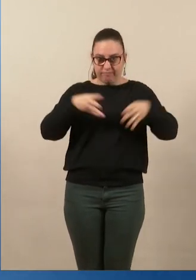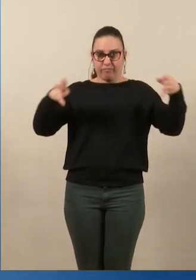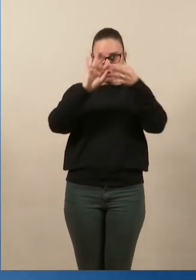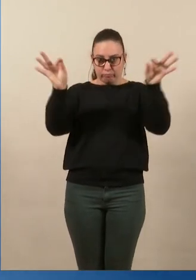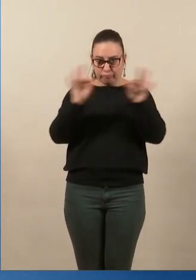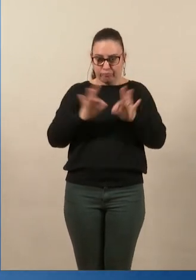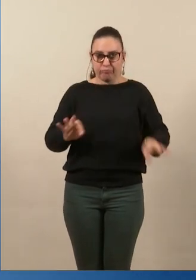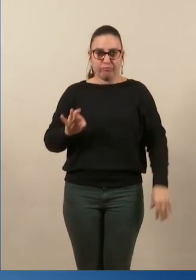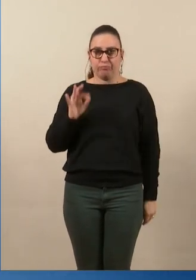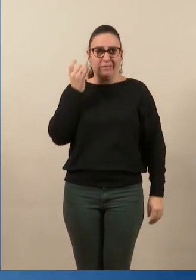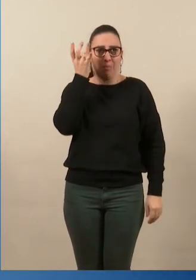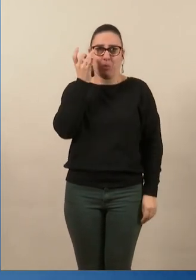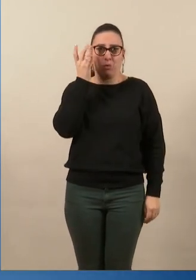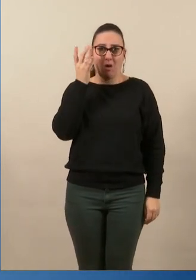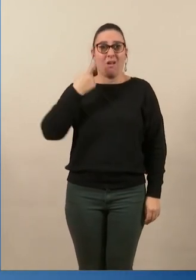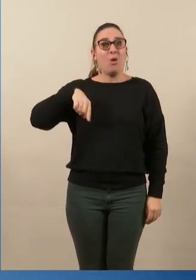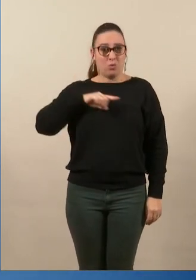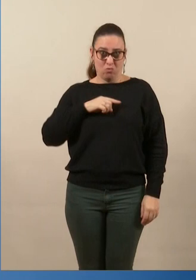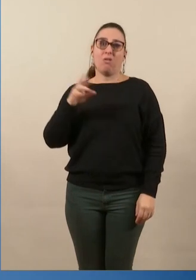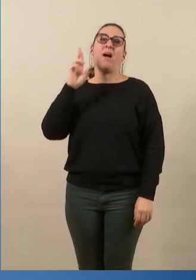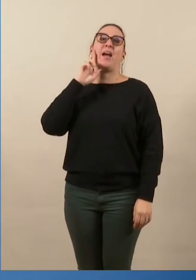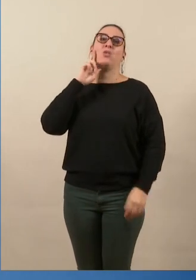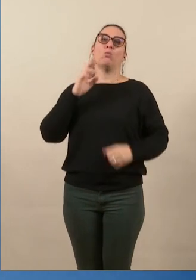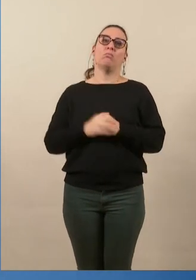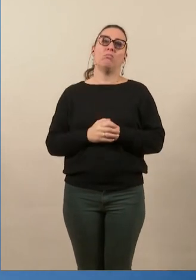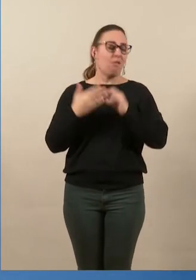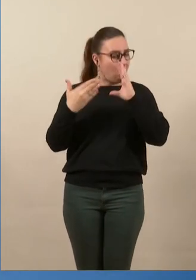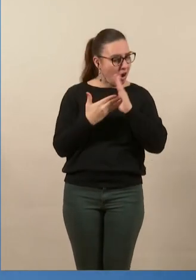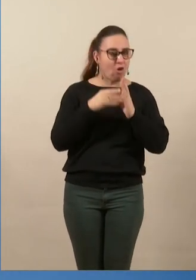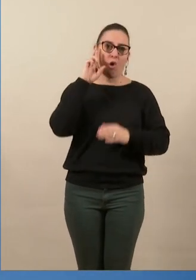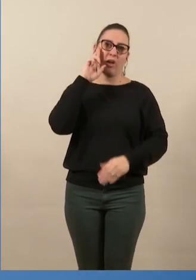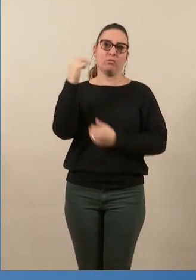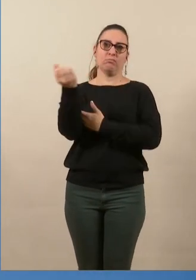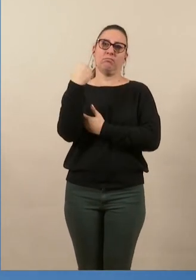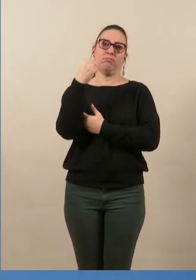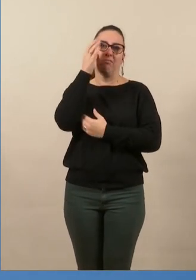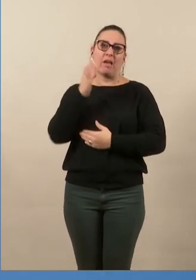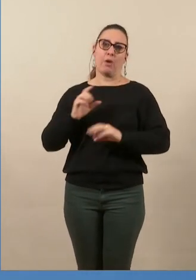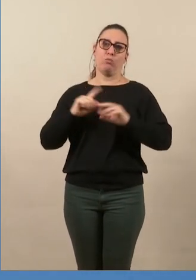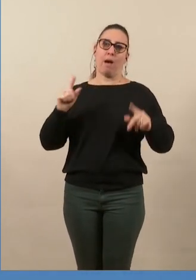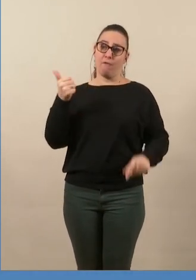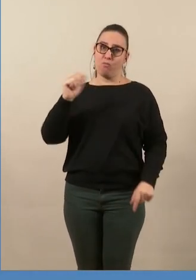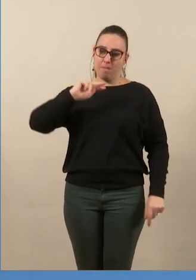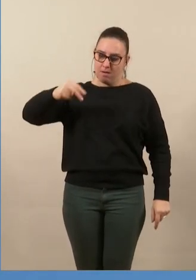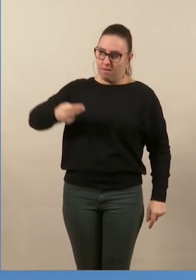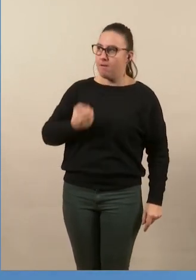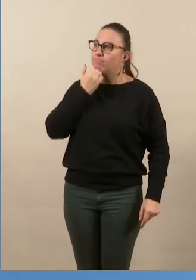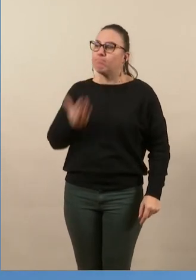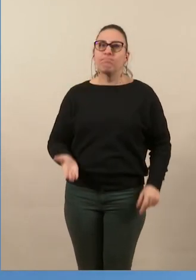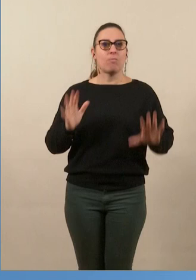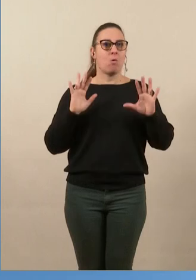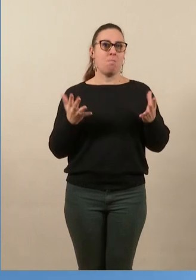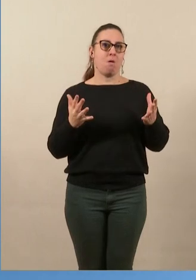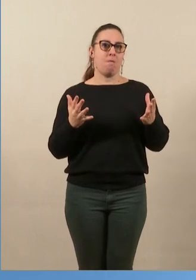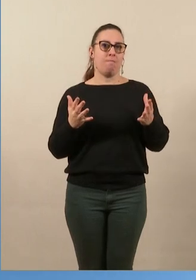fois nous avions raison encore une fois vous n'avez rien écouté incapable de la moindre remise en question à un point presque